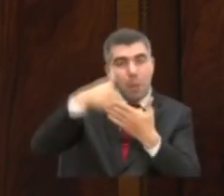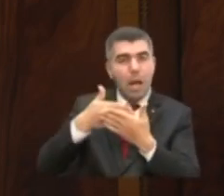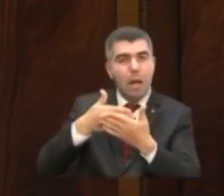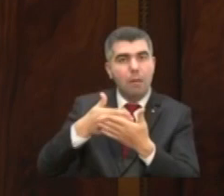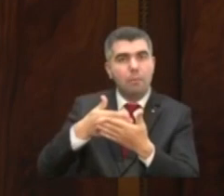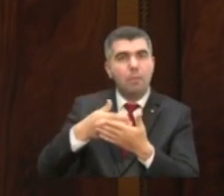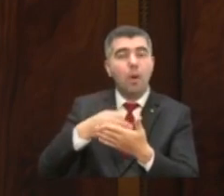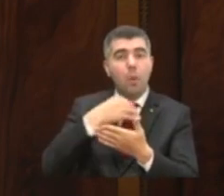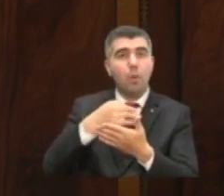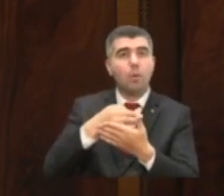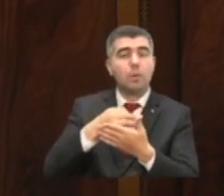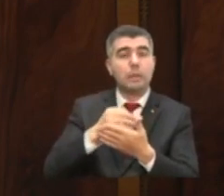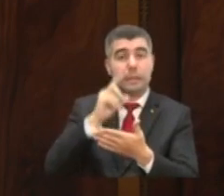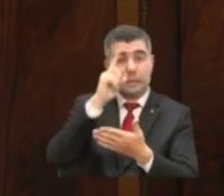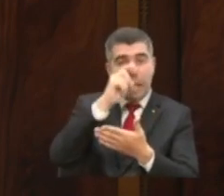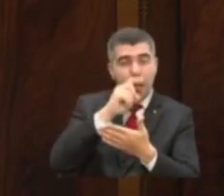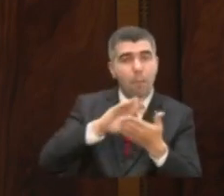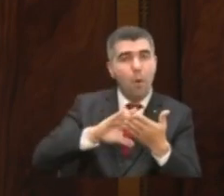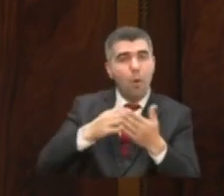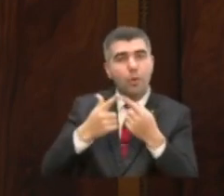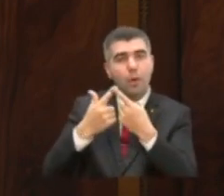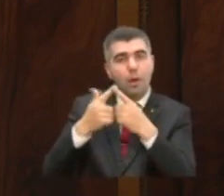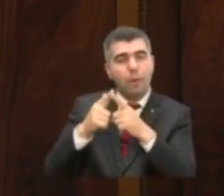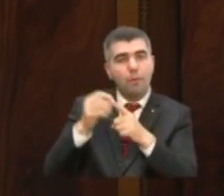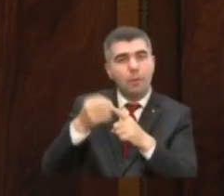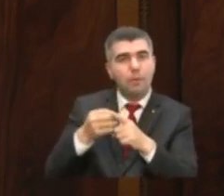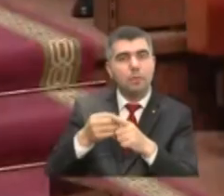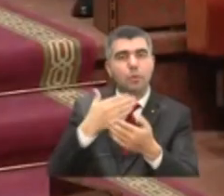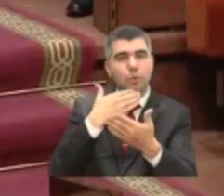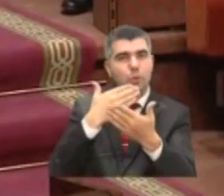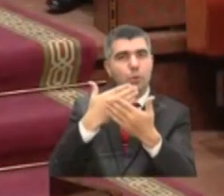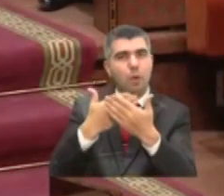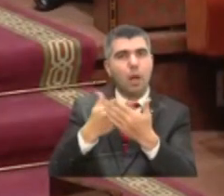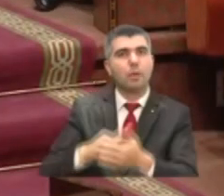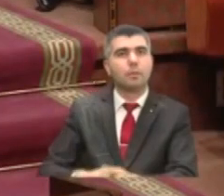ظاهرة تضخم والديون الخارجية التي انتقلت كاهل.